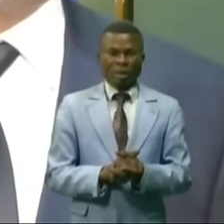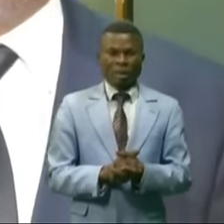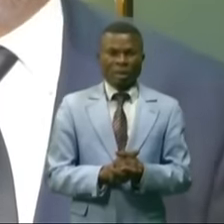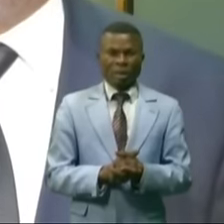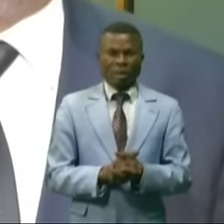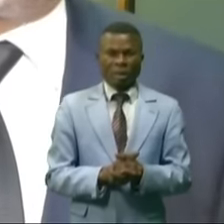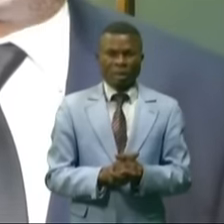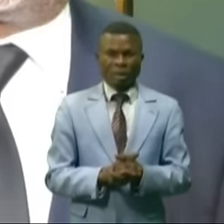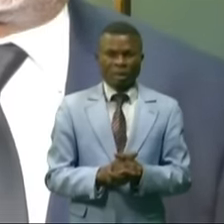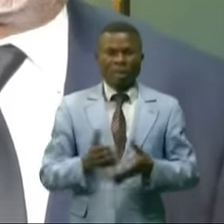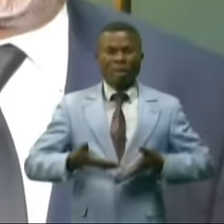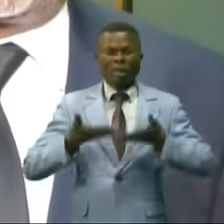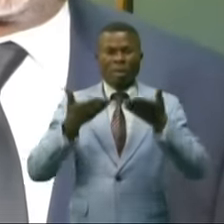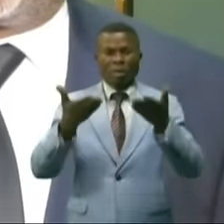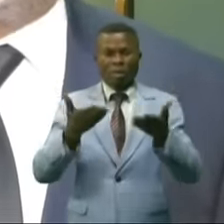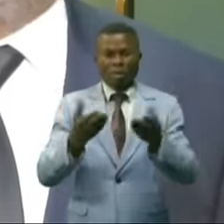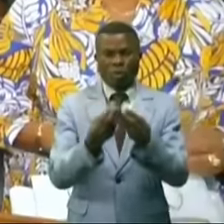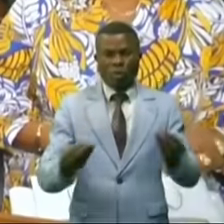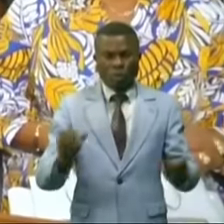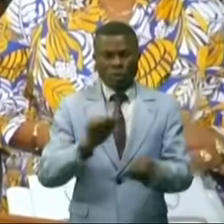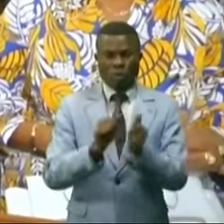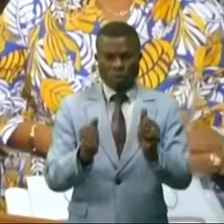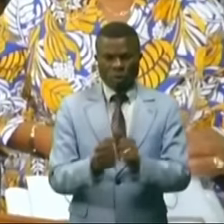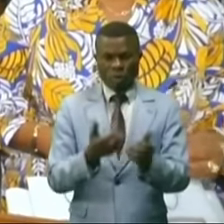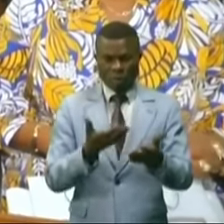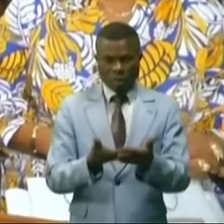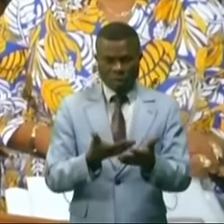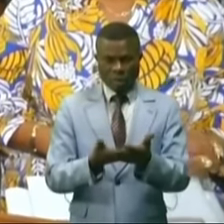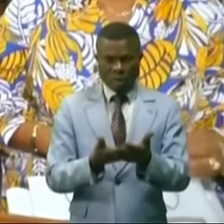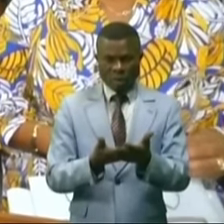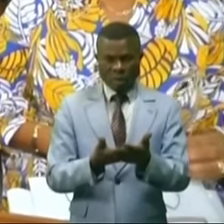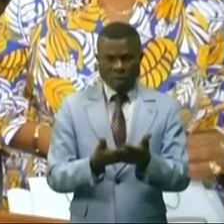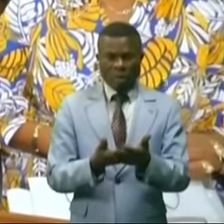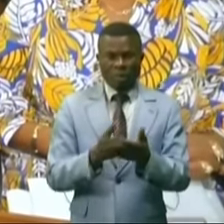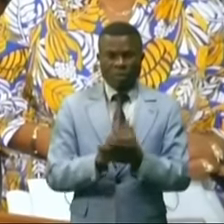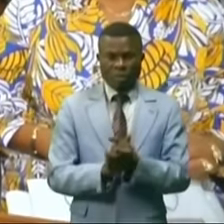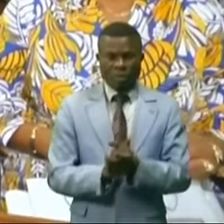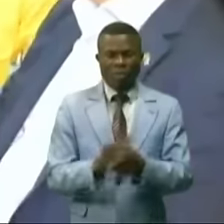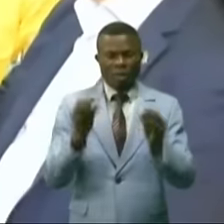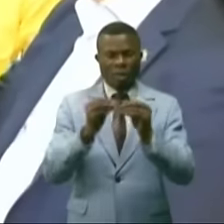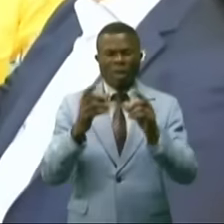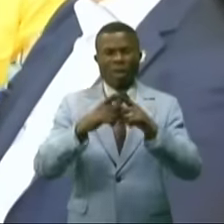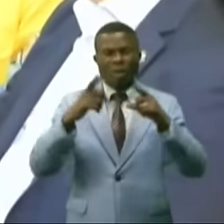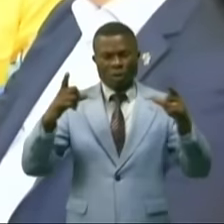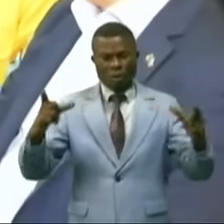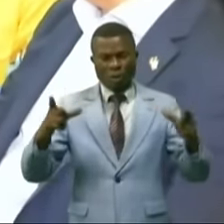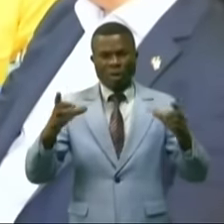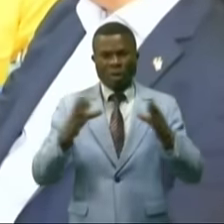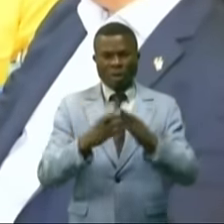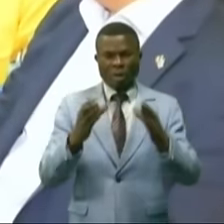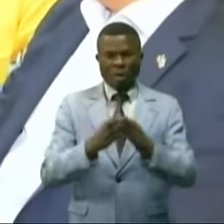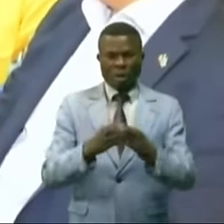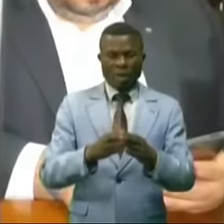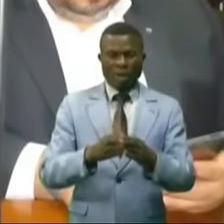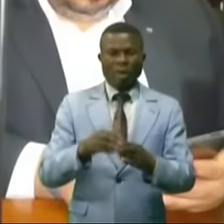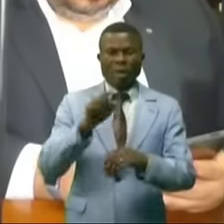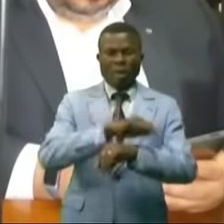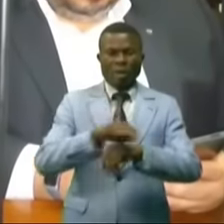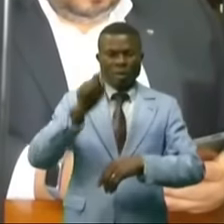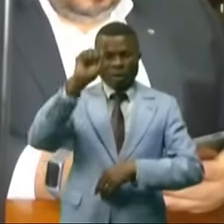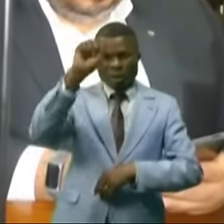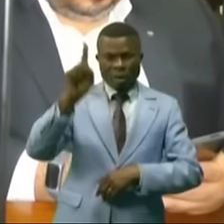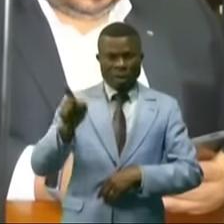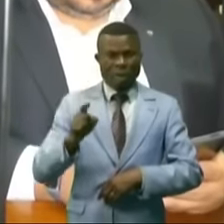de proposition pour le gouvernement. Donc il est question de préparer une grande réunion avec trois grands ministères, parce